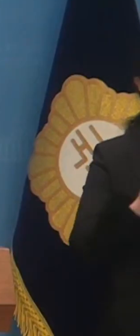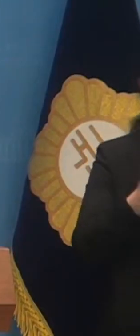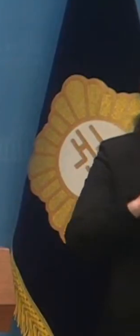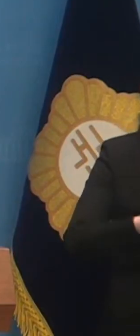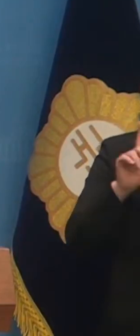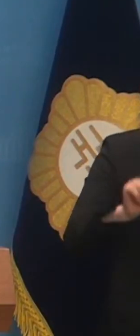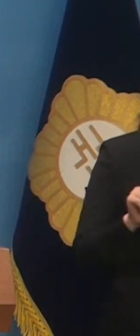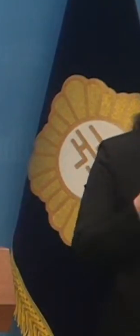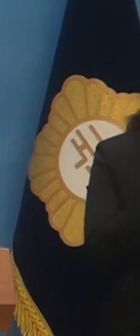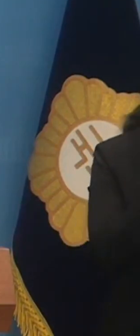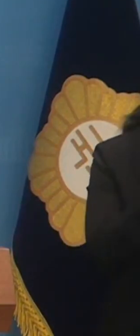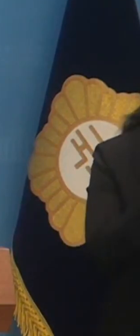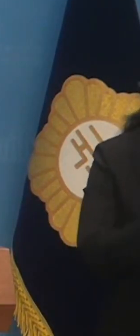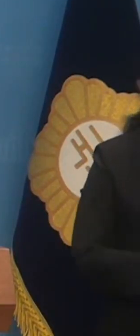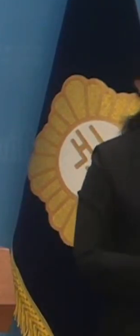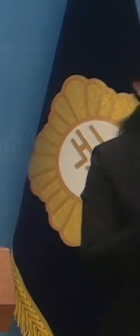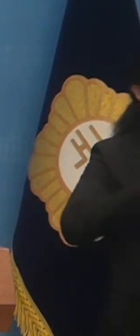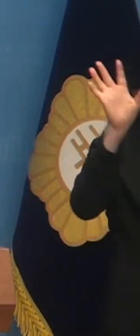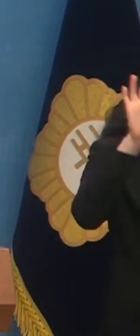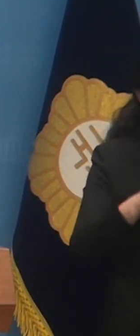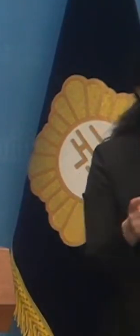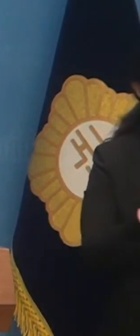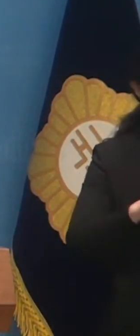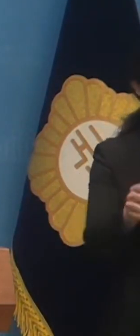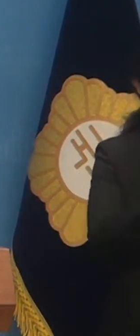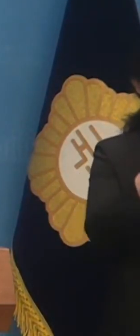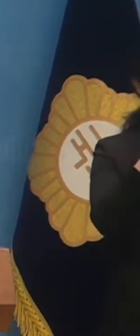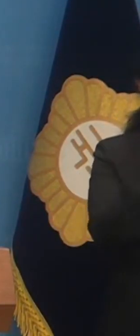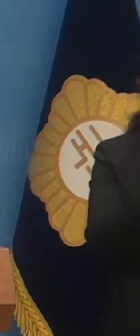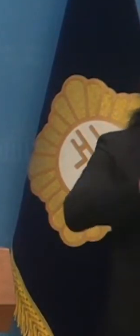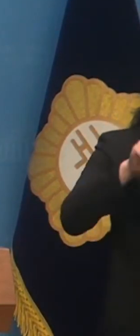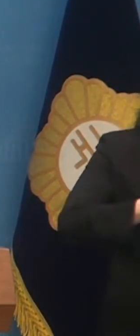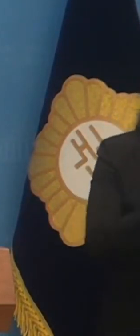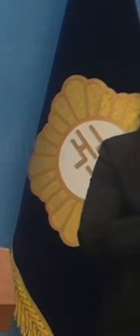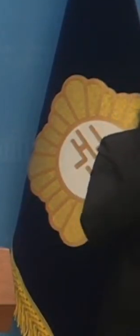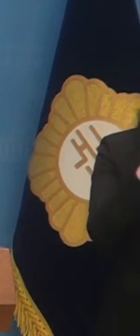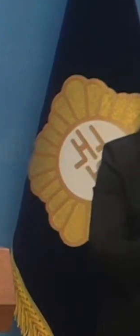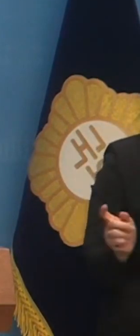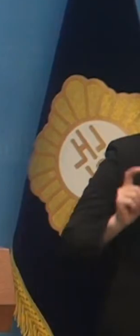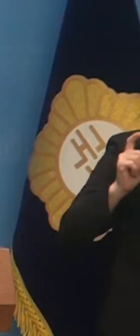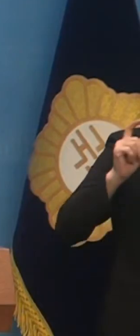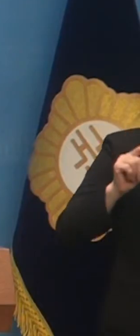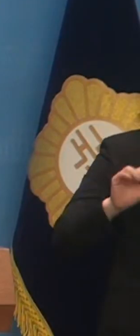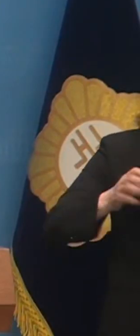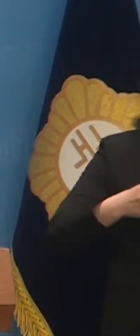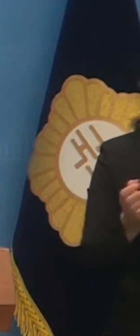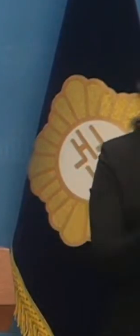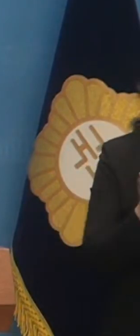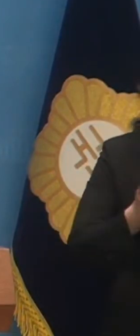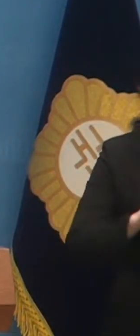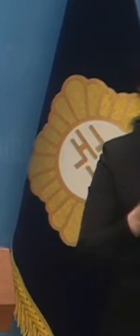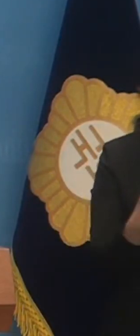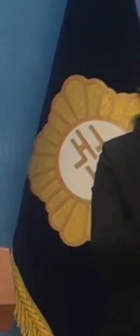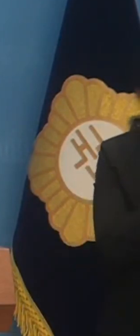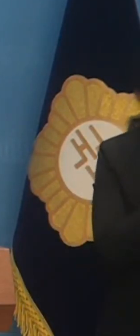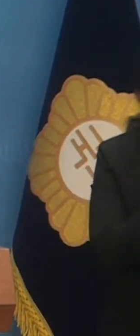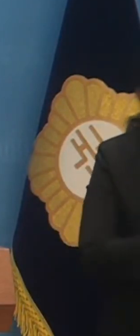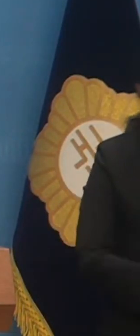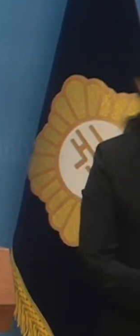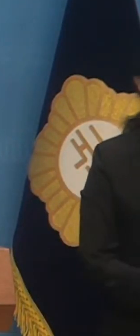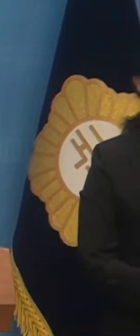쇄신하는 내팽개치고 비대위원장 사퇴를 놓고 줄다리기 하는 게 국민의힘의 쇄신